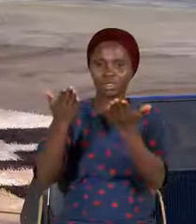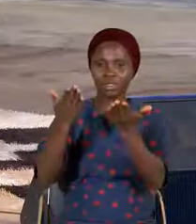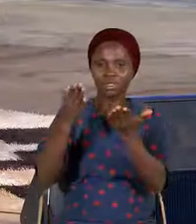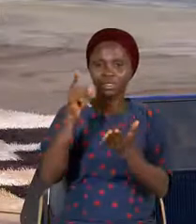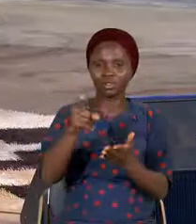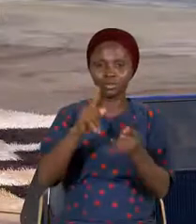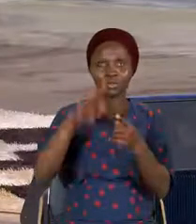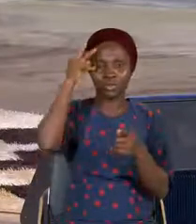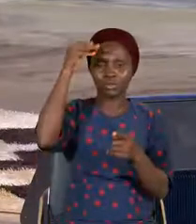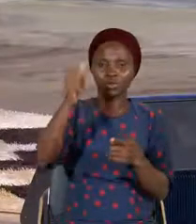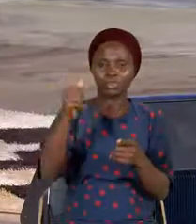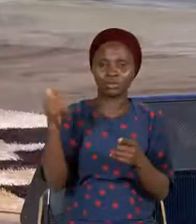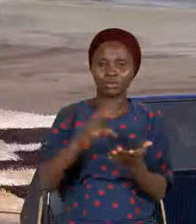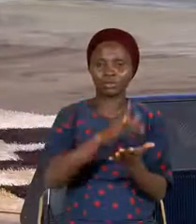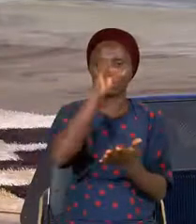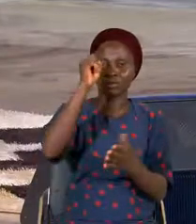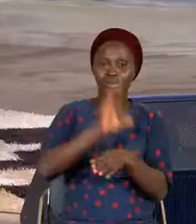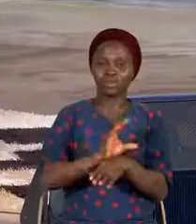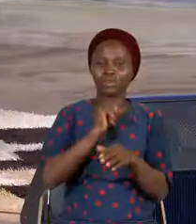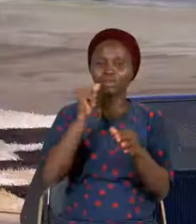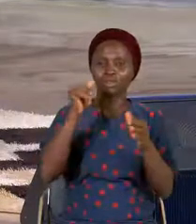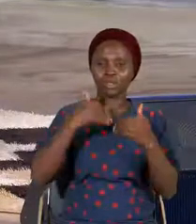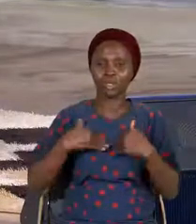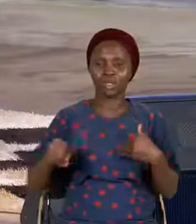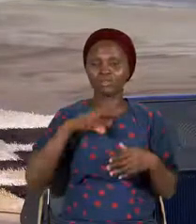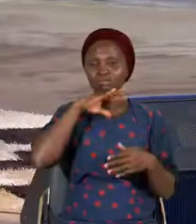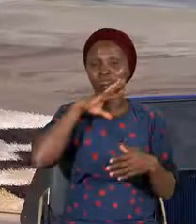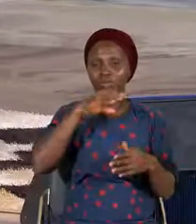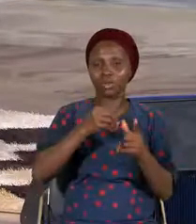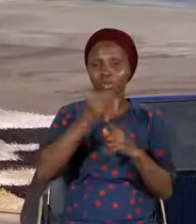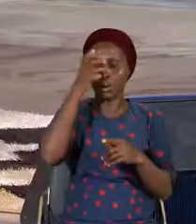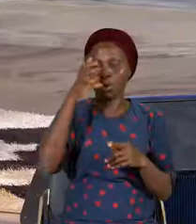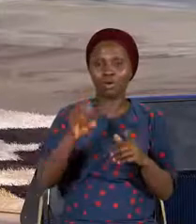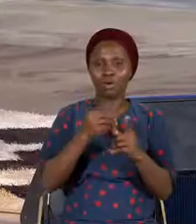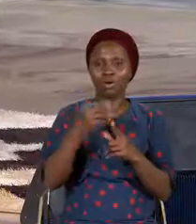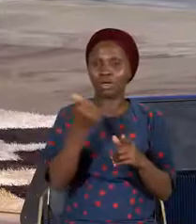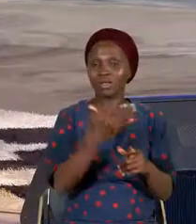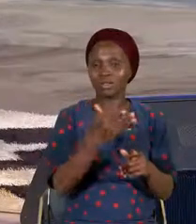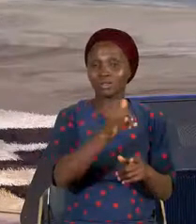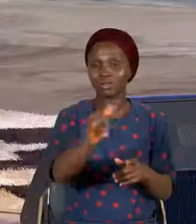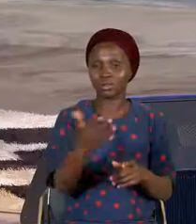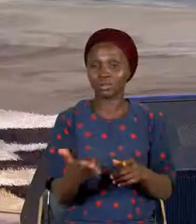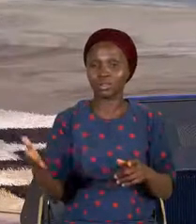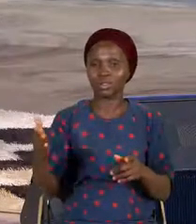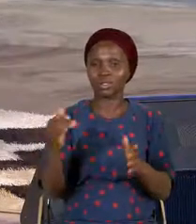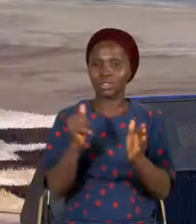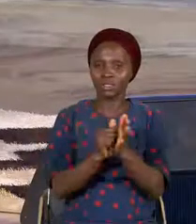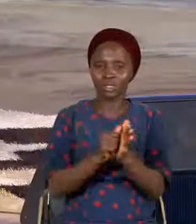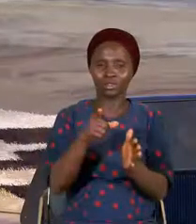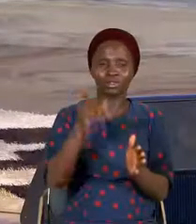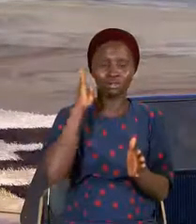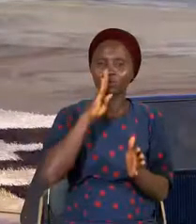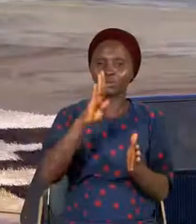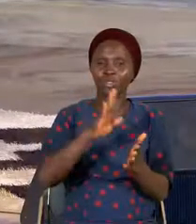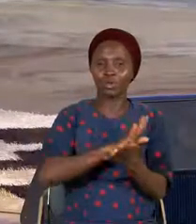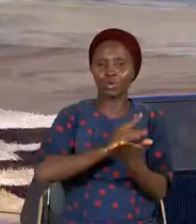église glorieuse, sans tache, ni ride, ni rien de semblable, mais sainte et